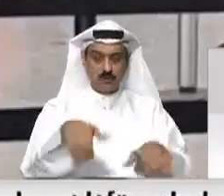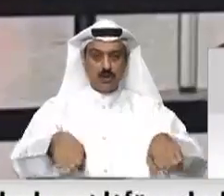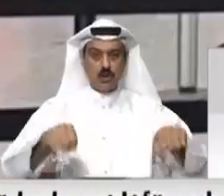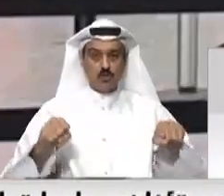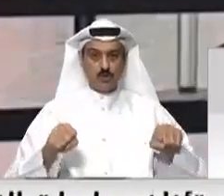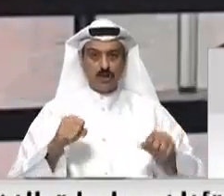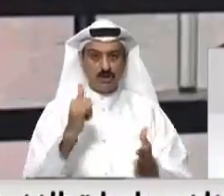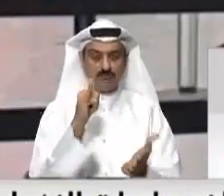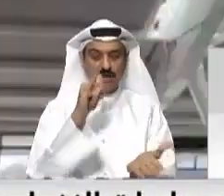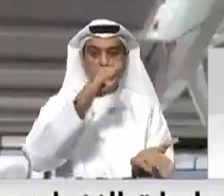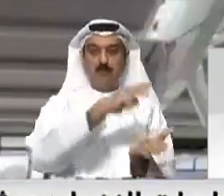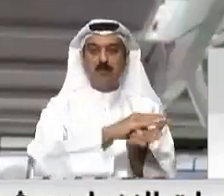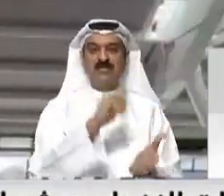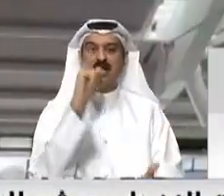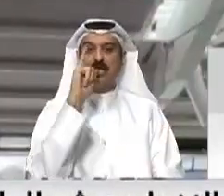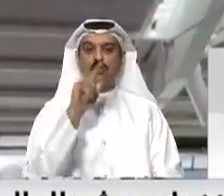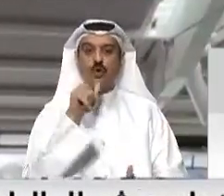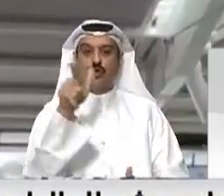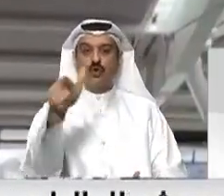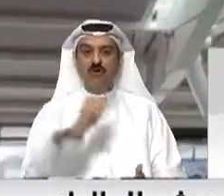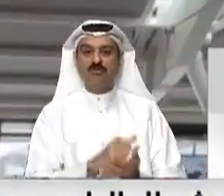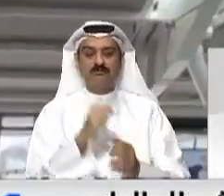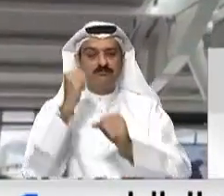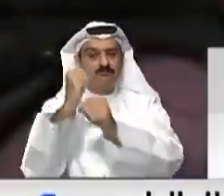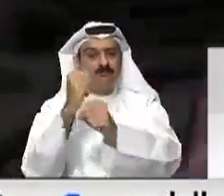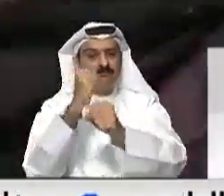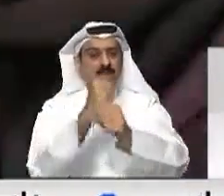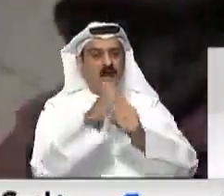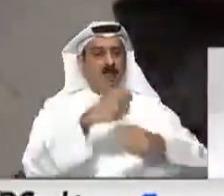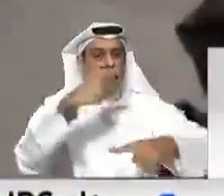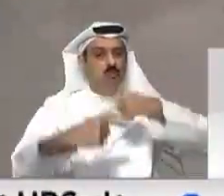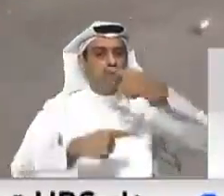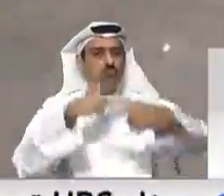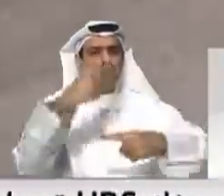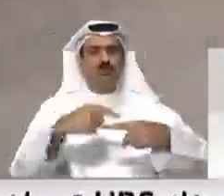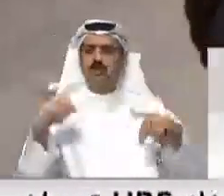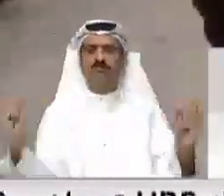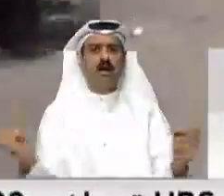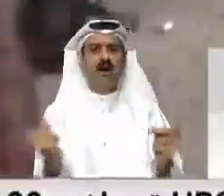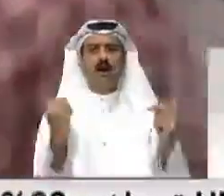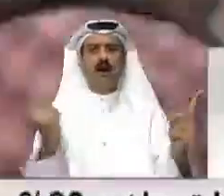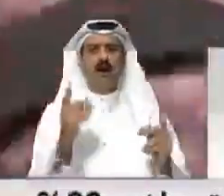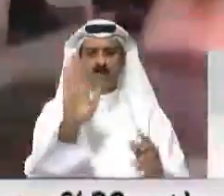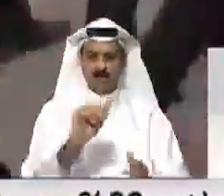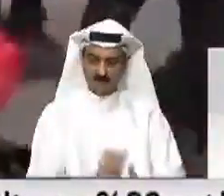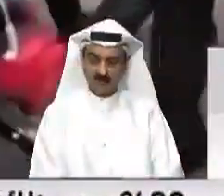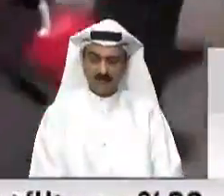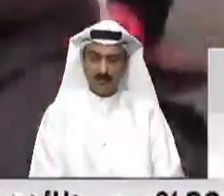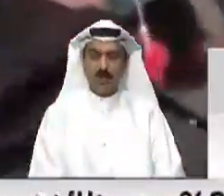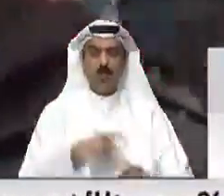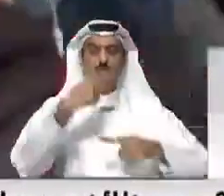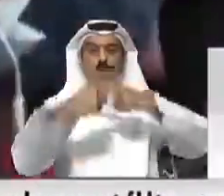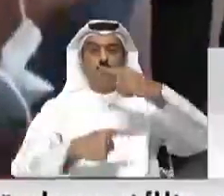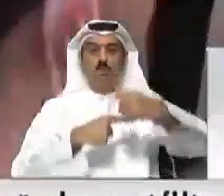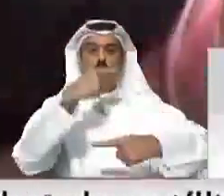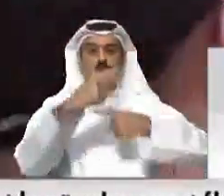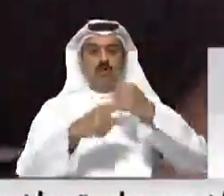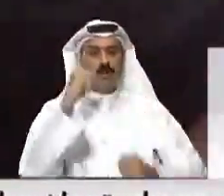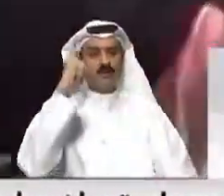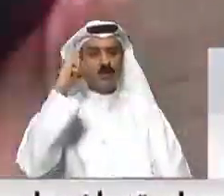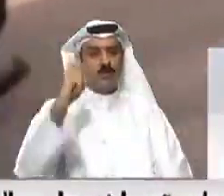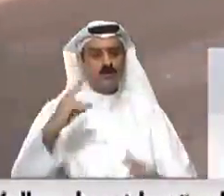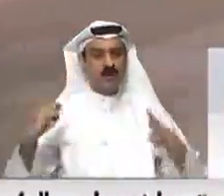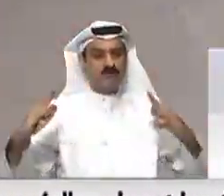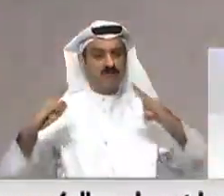التنفيذي لمطاره هيثرو ان العمل في المطار يسير كالمعتاد في حين يتواصل اضراب مراقبي الملاحه